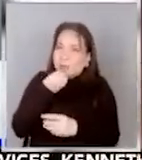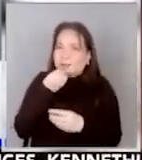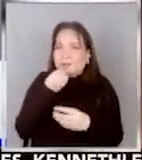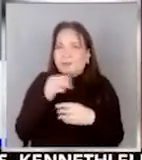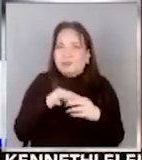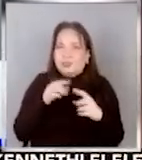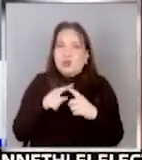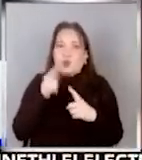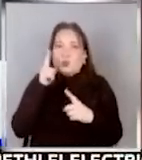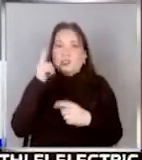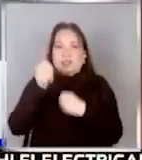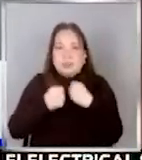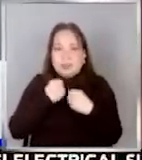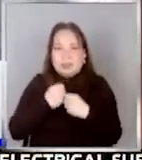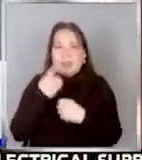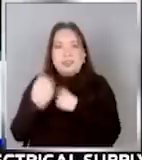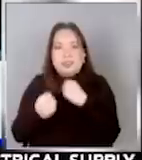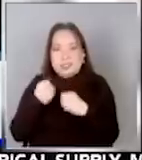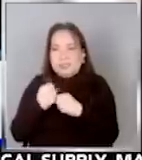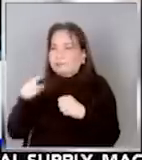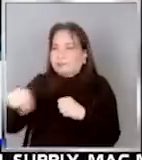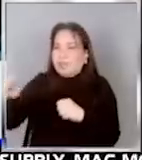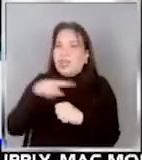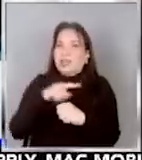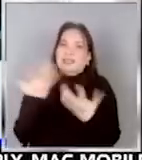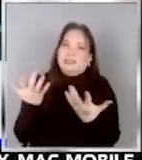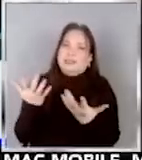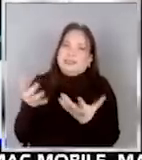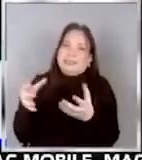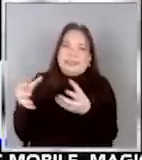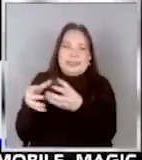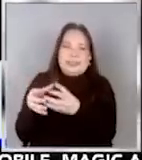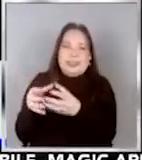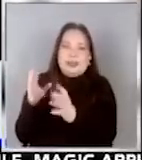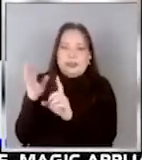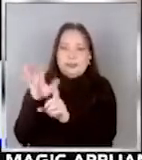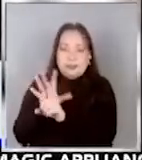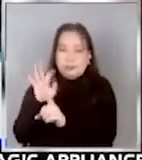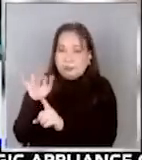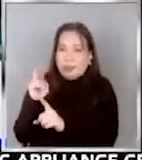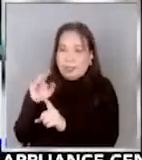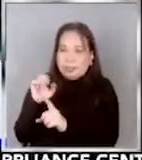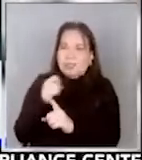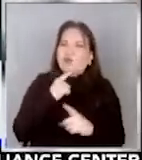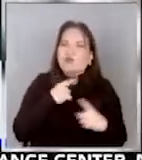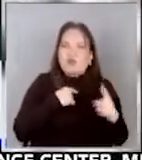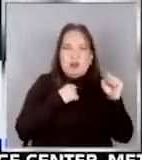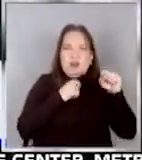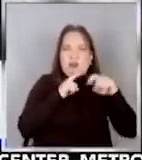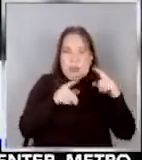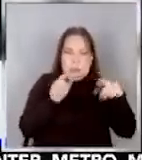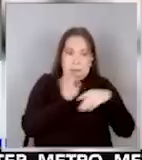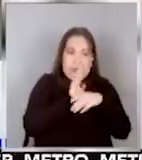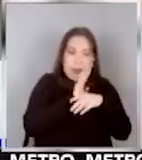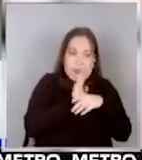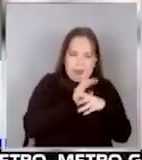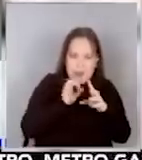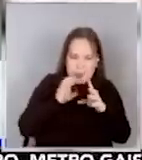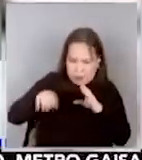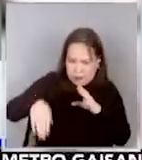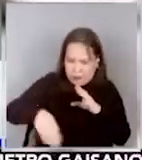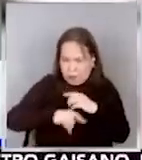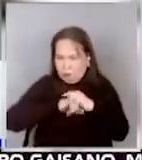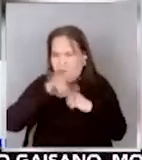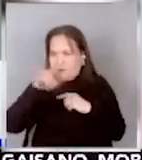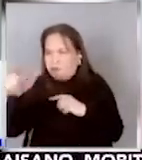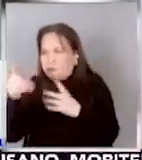birthday treat daw ng Aldenatic sa kanya. Ginawan ko talaga ng time kahit overnight lang, kahit in the midst of the preparation for the finals. Umikot-ikot lang